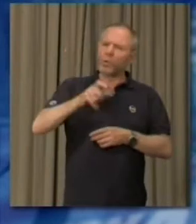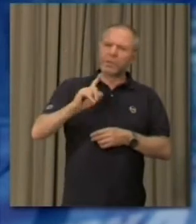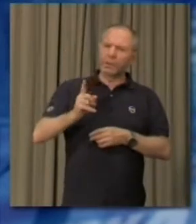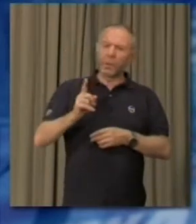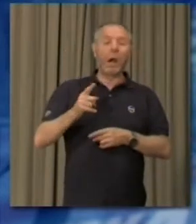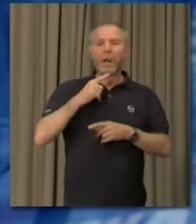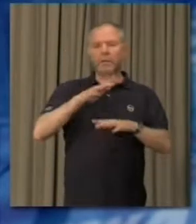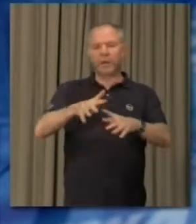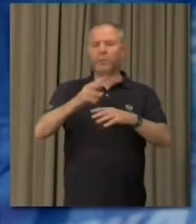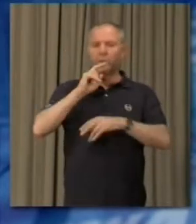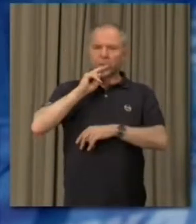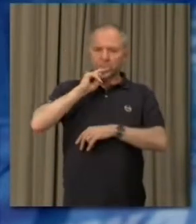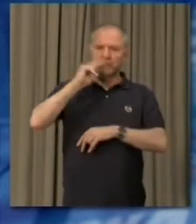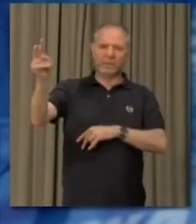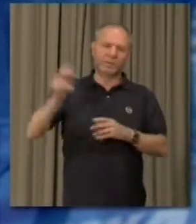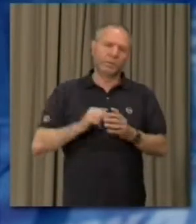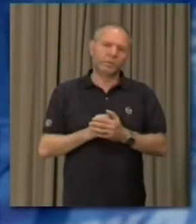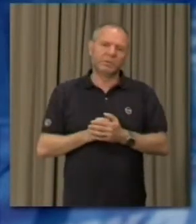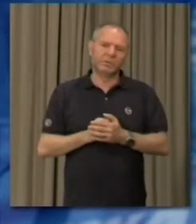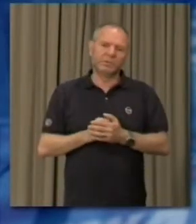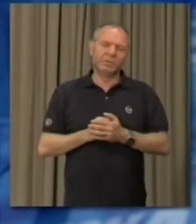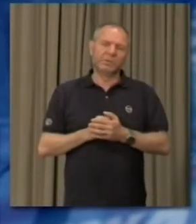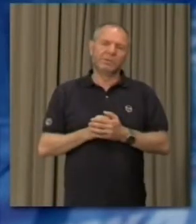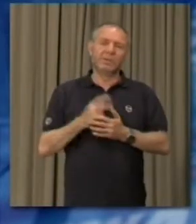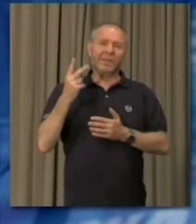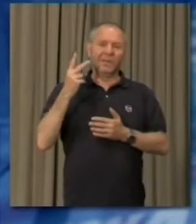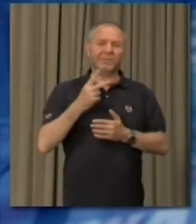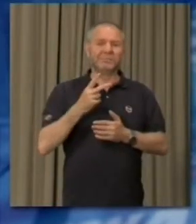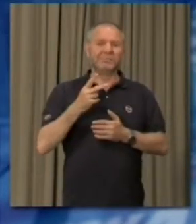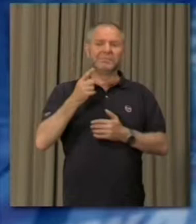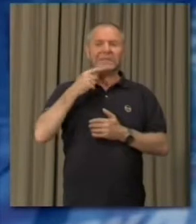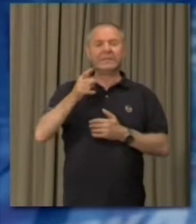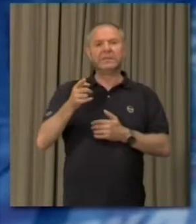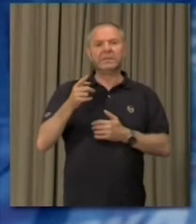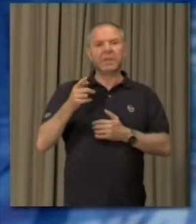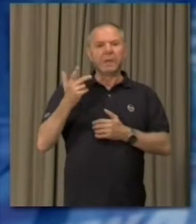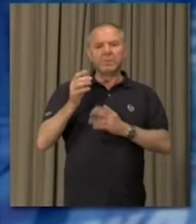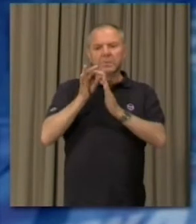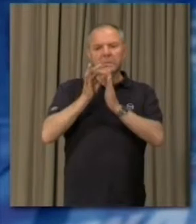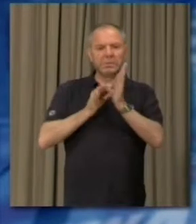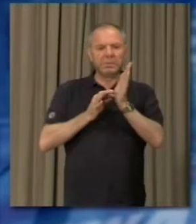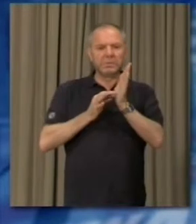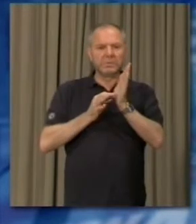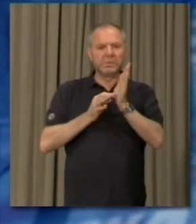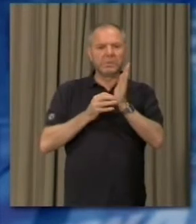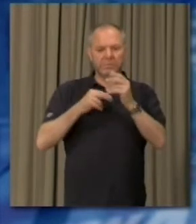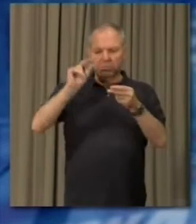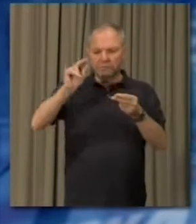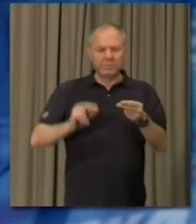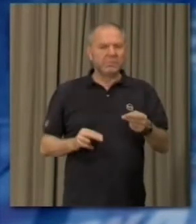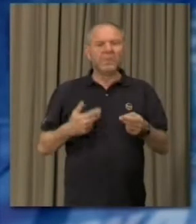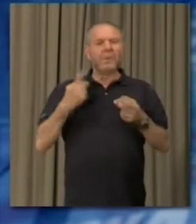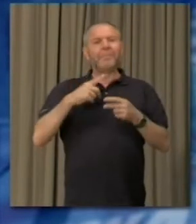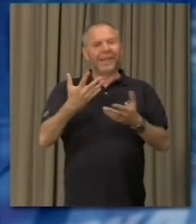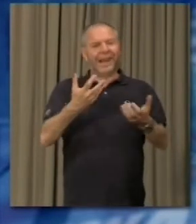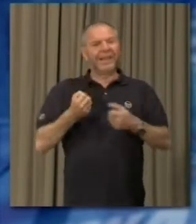una comunicazione con le motivazioni. Sempre dal comune dell'Alto Verbano precisano, i parametri inseriti nell'apposito modulo per